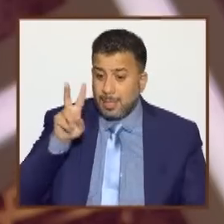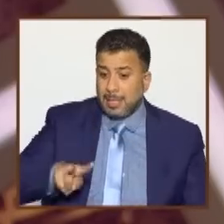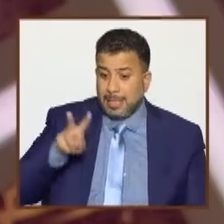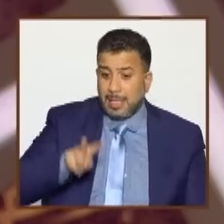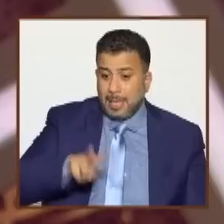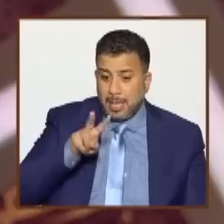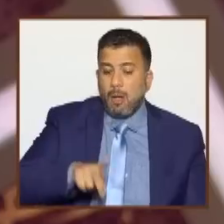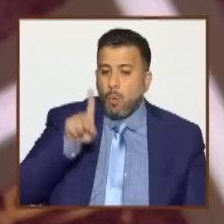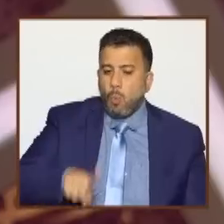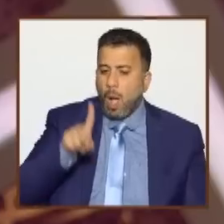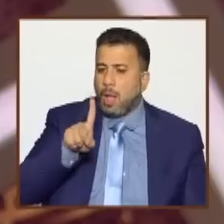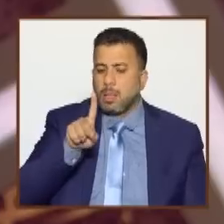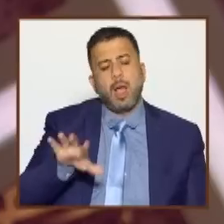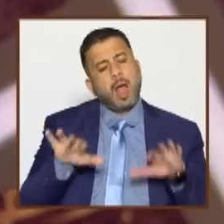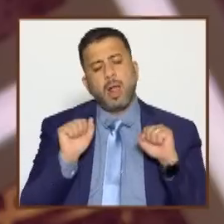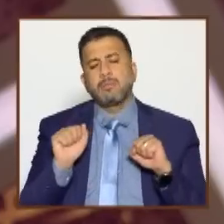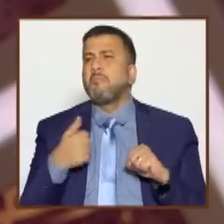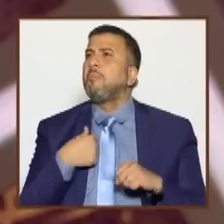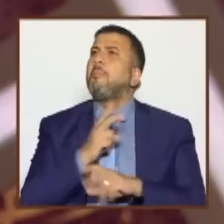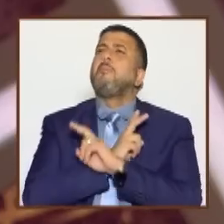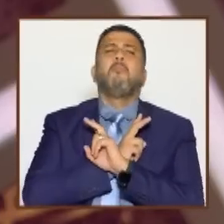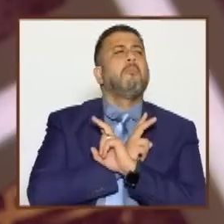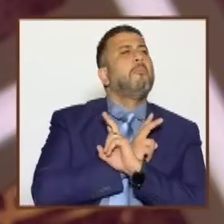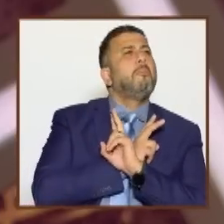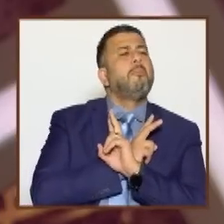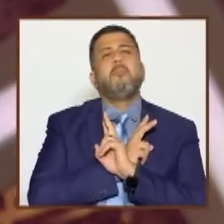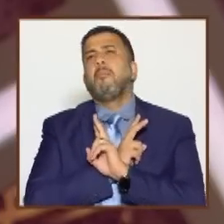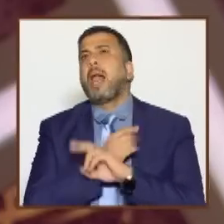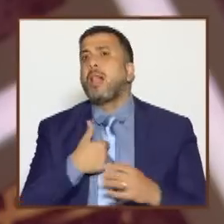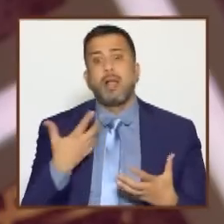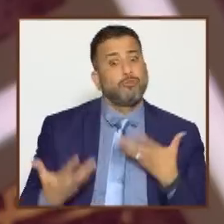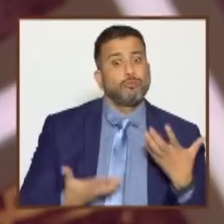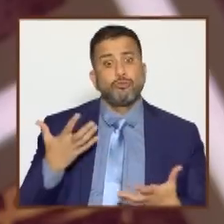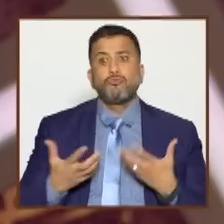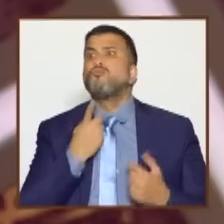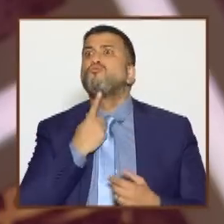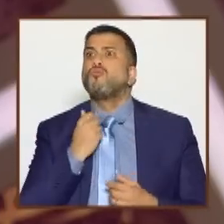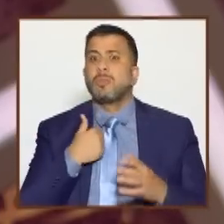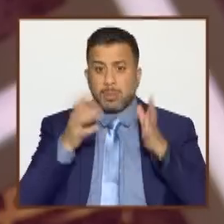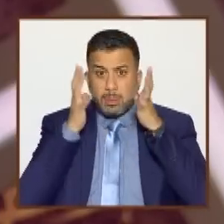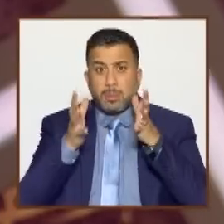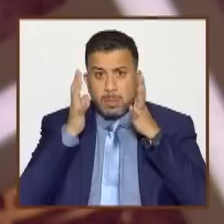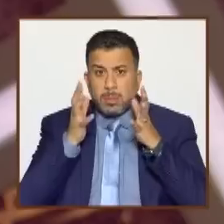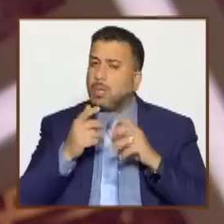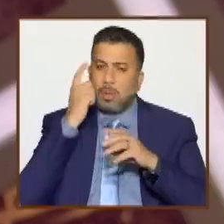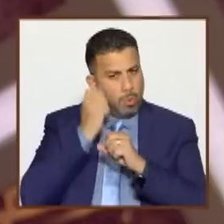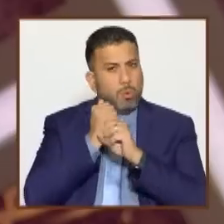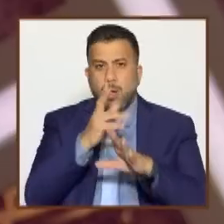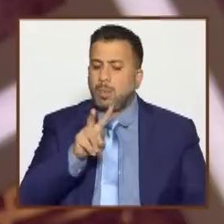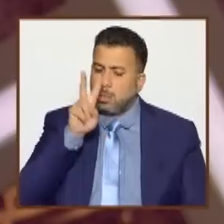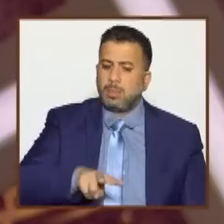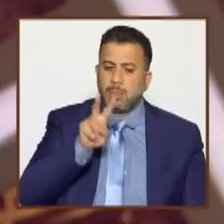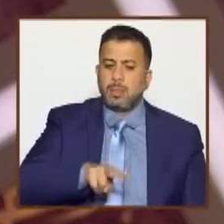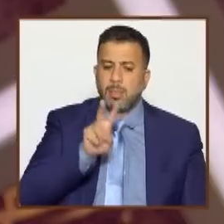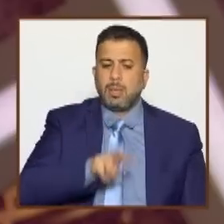بعد صلاة الوتر وكان هناك لديه رغبة ونشاط في الصلاة، لو صلى ما شاء لا حرج عليه في ذلك، لكن على